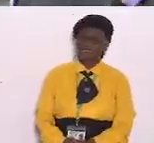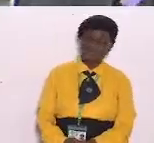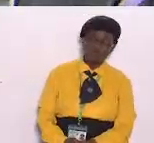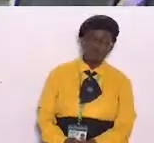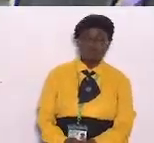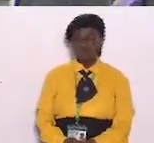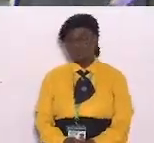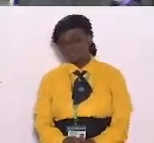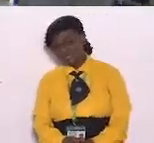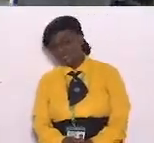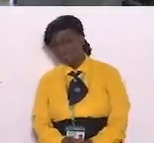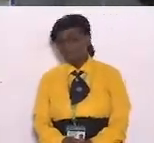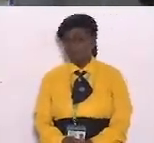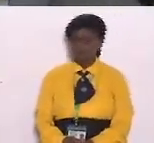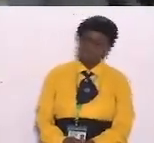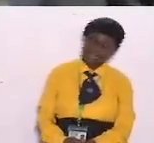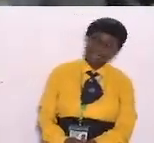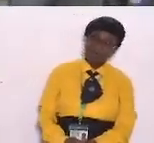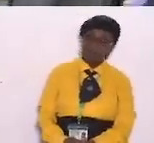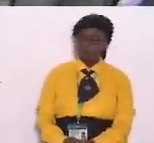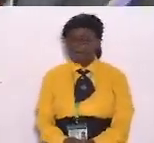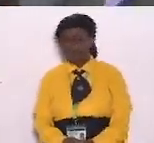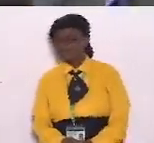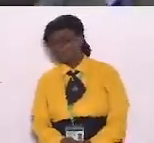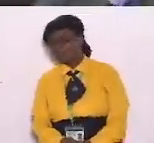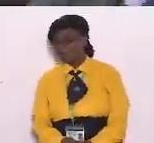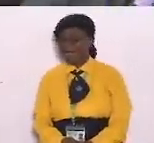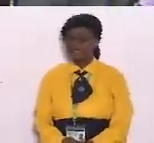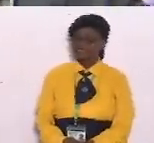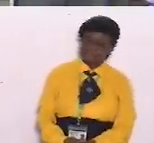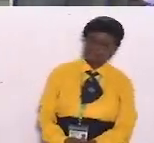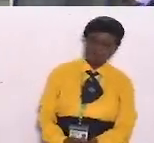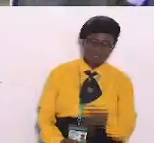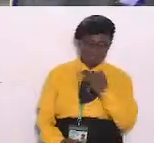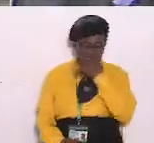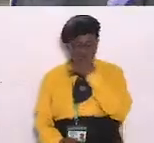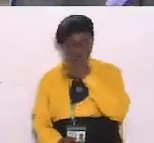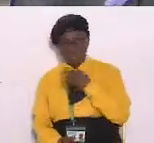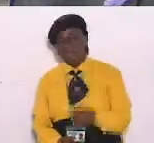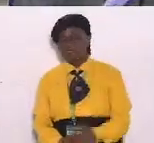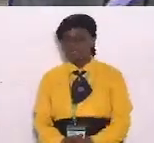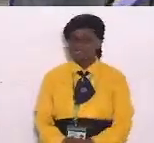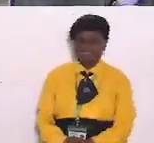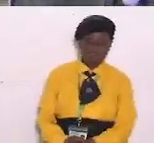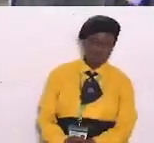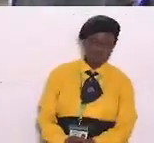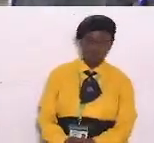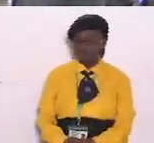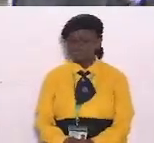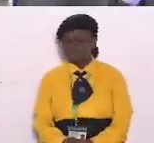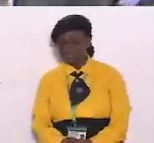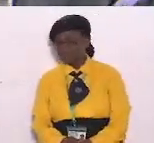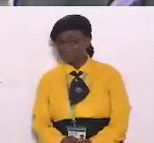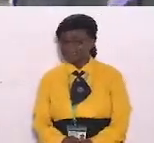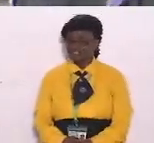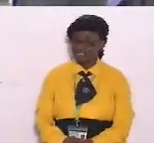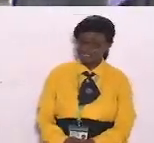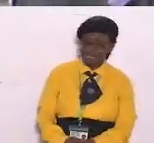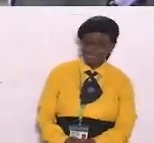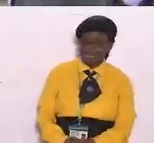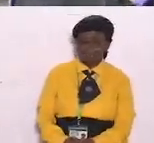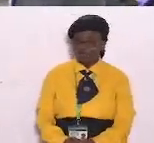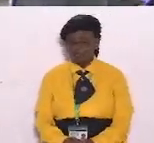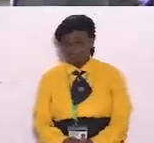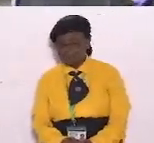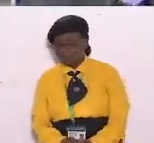enfants de ma femme de ma famille de mon ministère de ton Église Seigneur a pitié a pitié